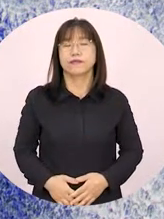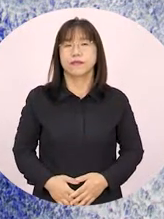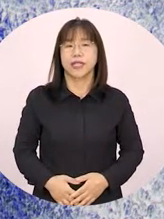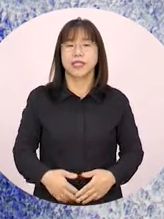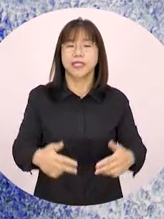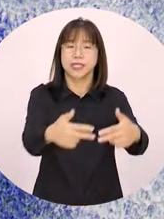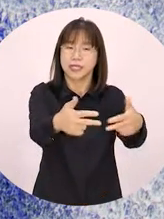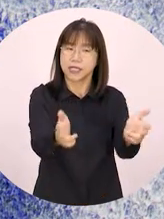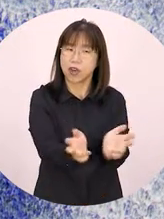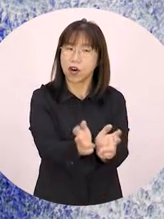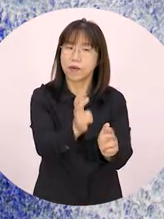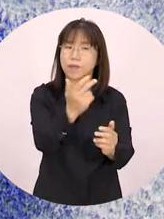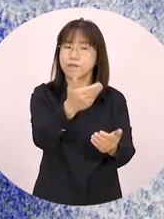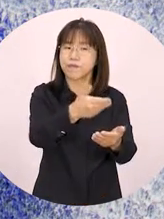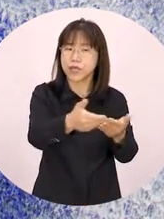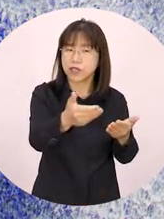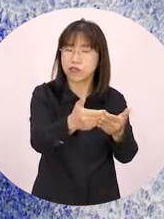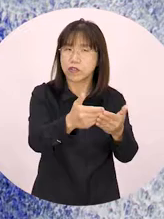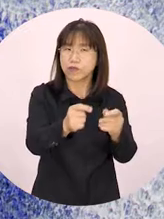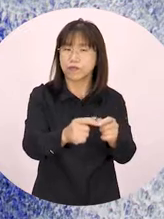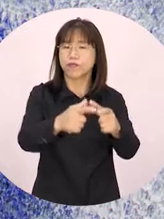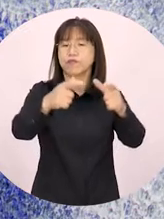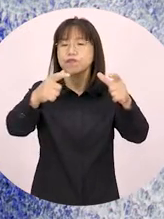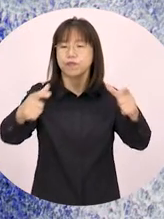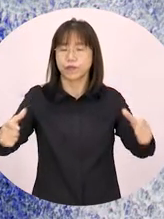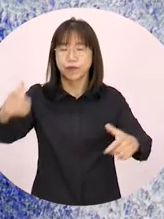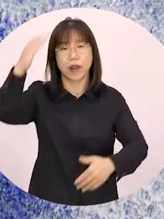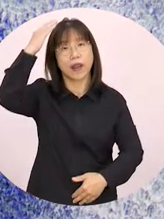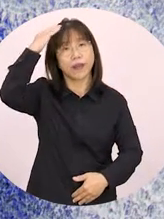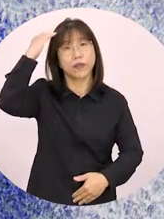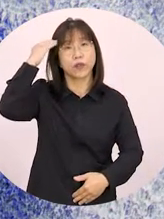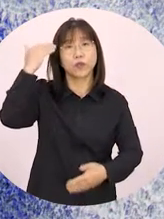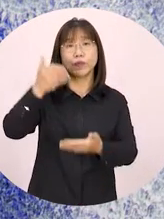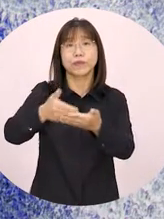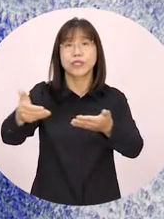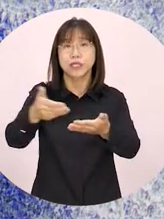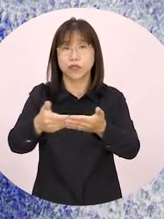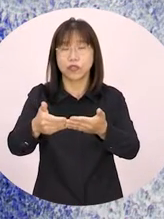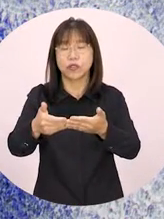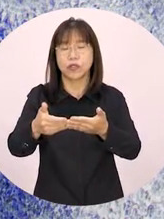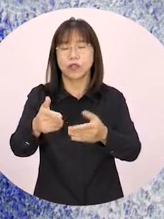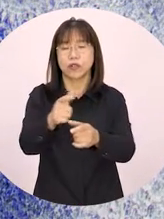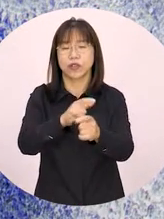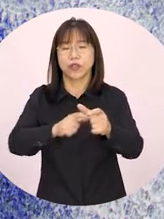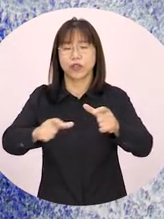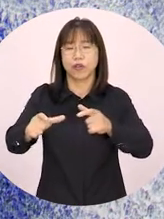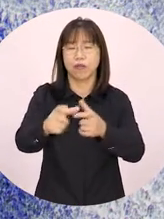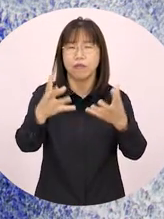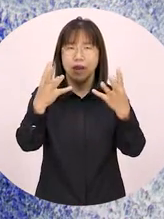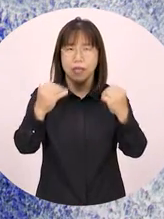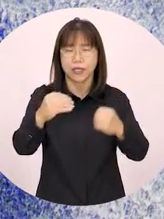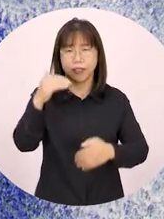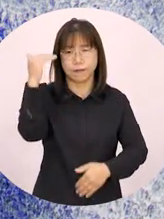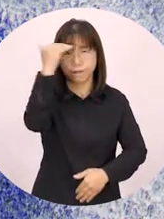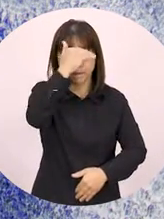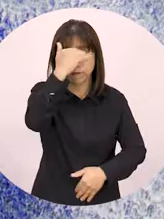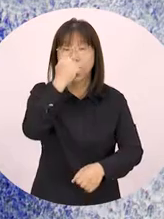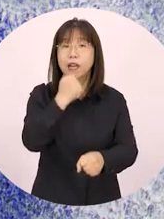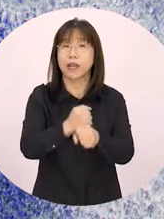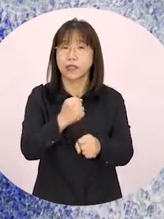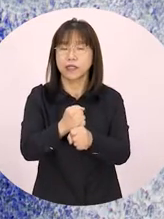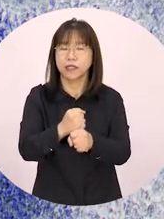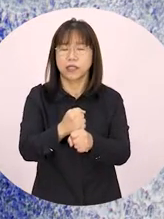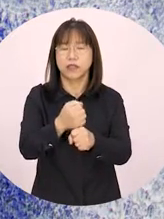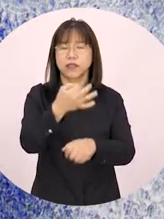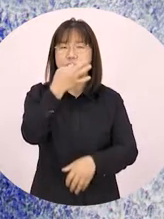좋겠습니다 지역 미술을 넘어 한국 미술계의 현재를 다각적으로 조망해